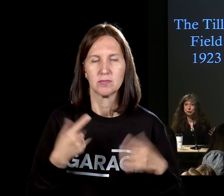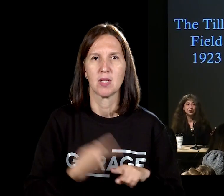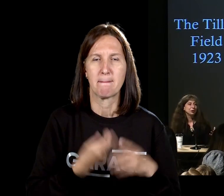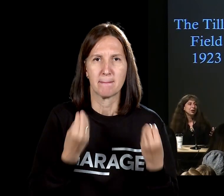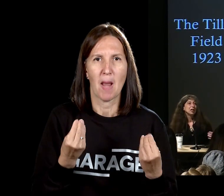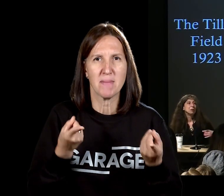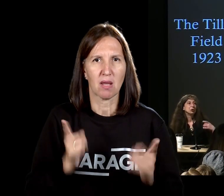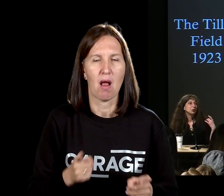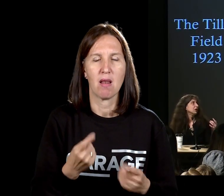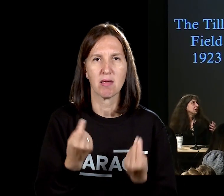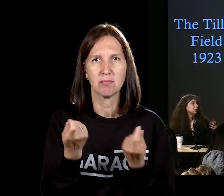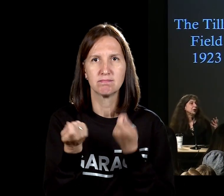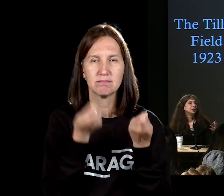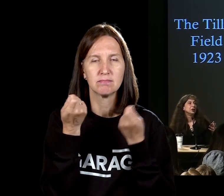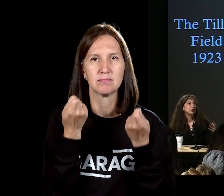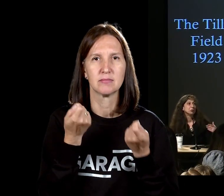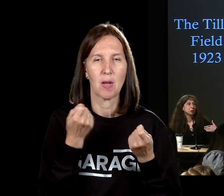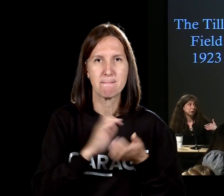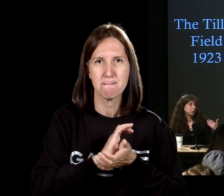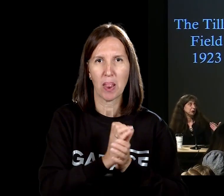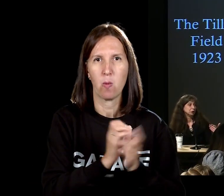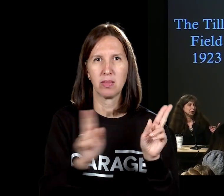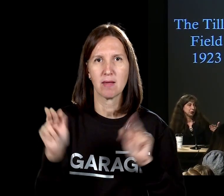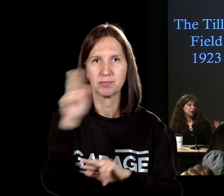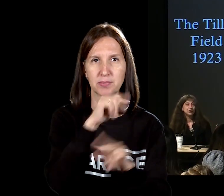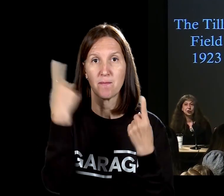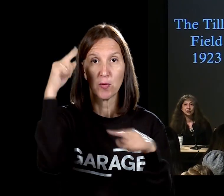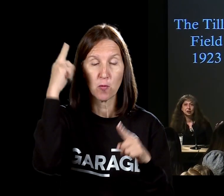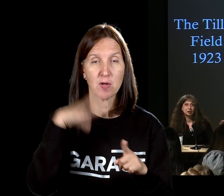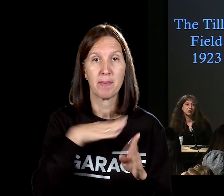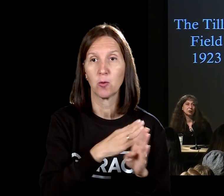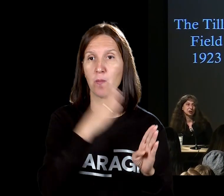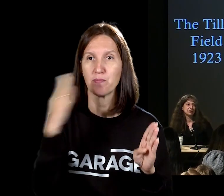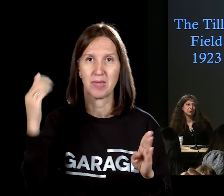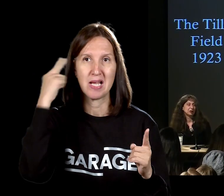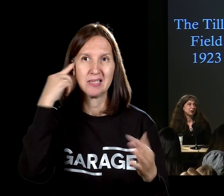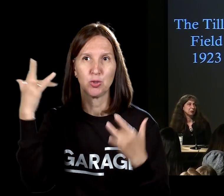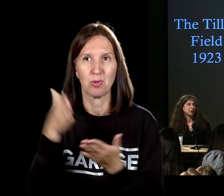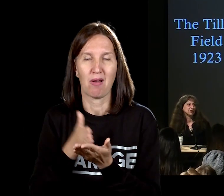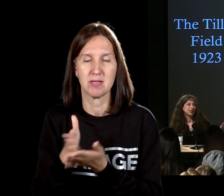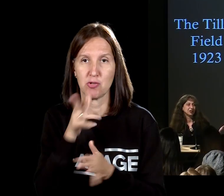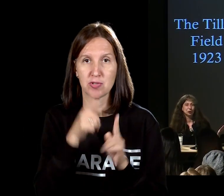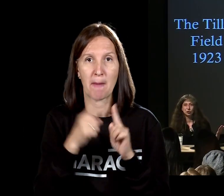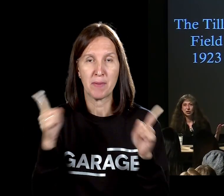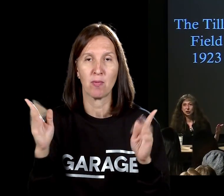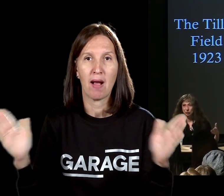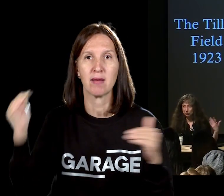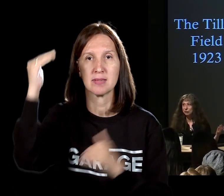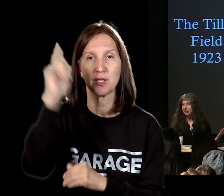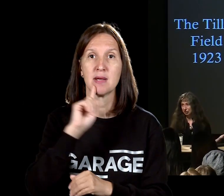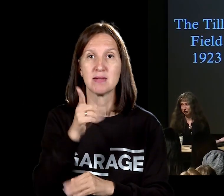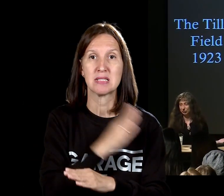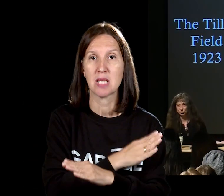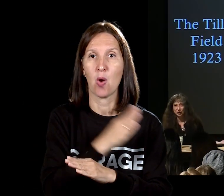работ первого периода, потом возникает сюрреалистический, как бы период сюрреалистический, это как бы картина, написанная за год до,